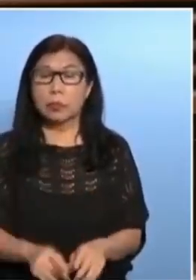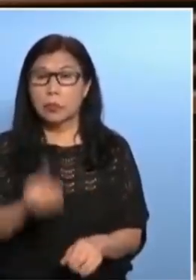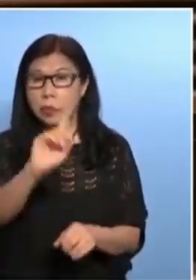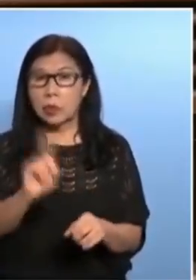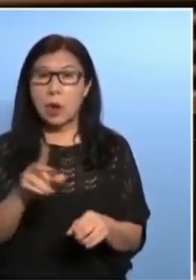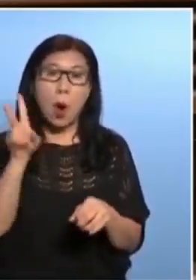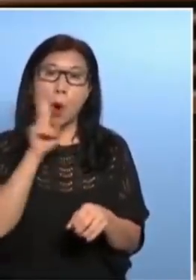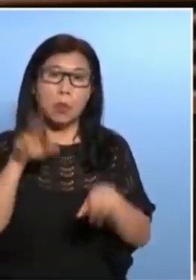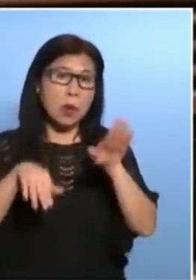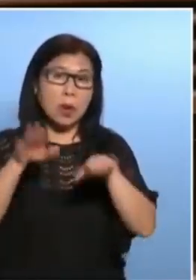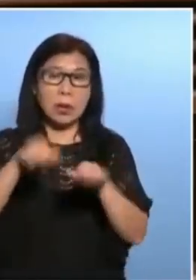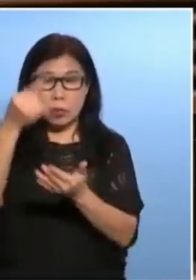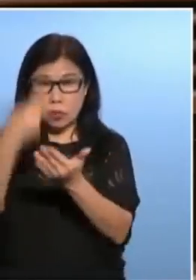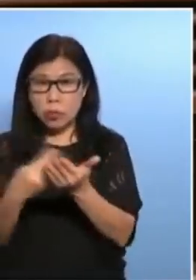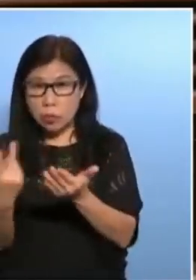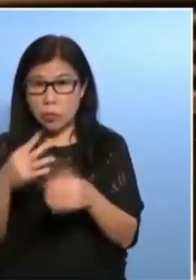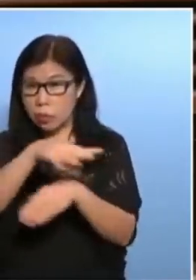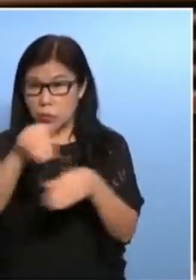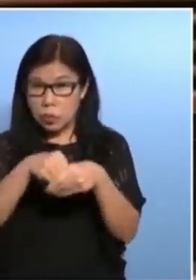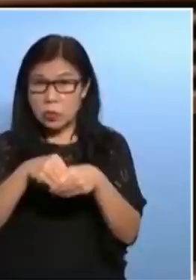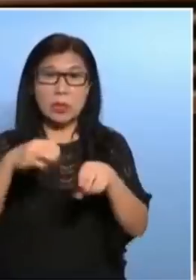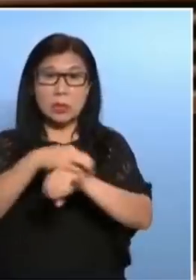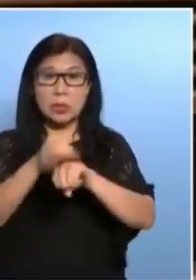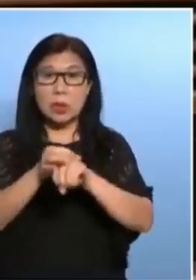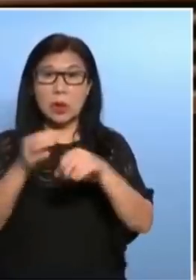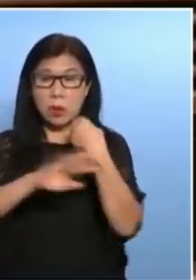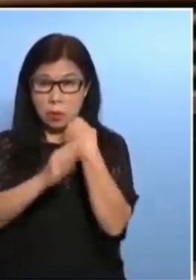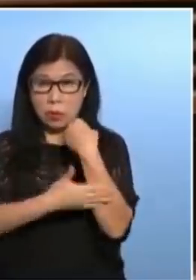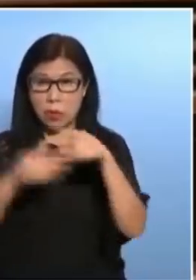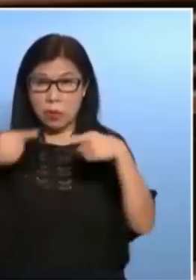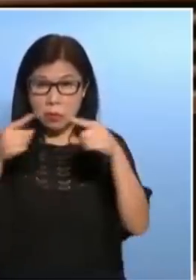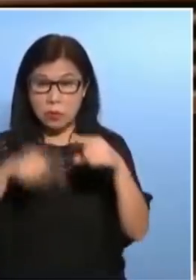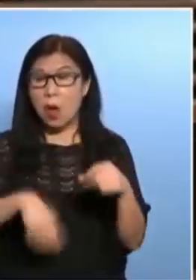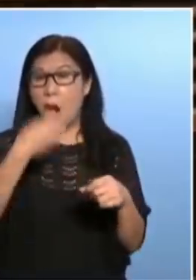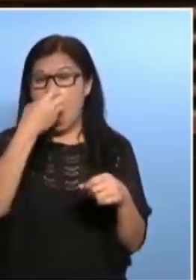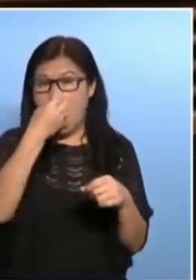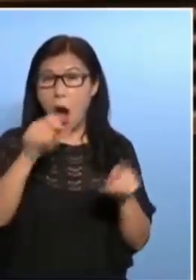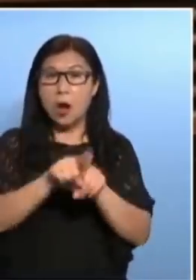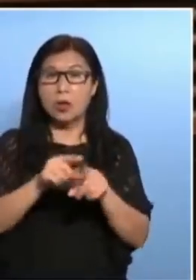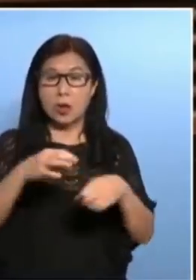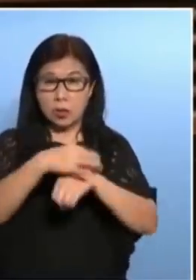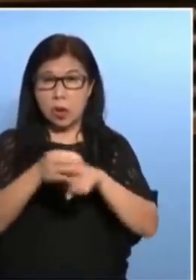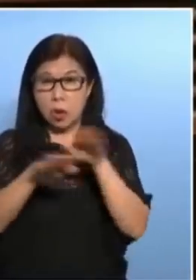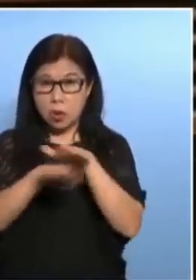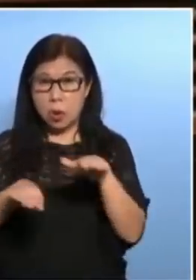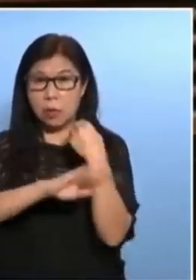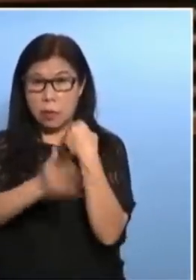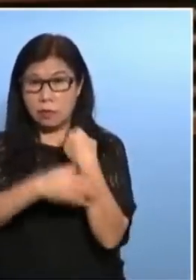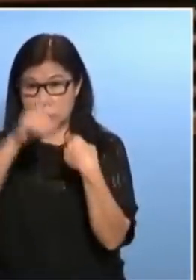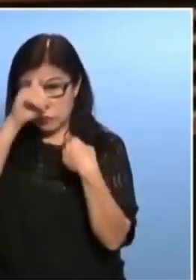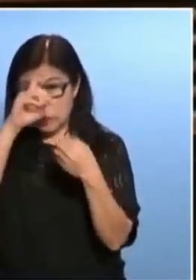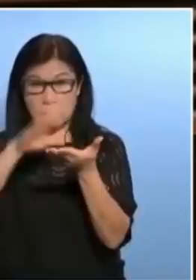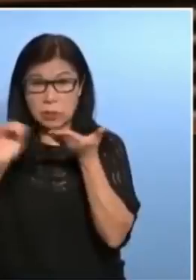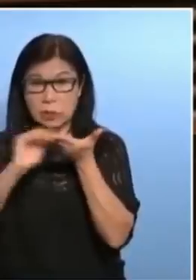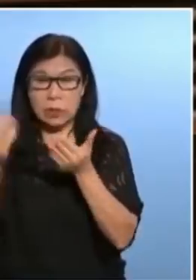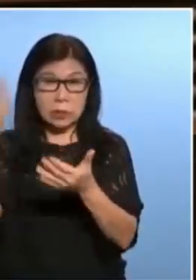此類型的草案，包括這條國歌法或者港版國安法，甚至大家記憶猶新